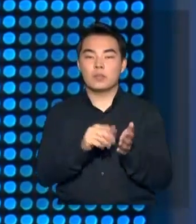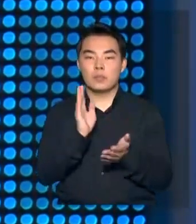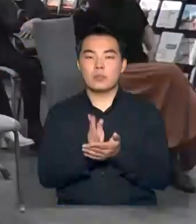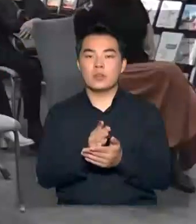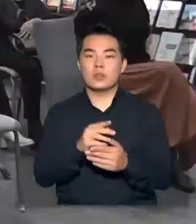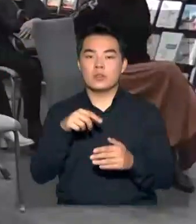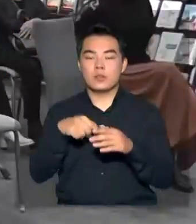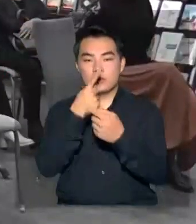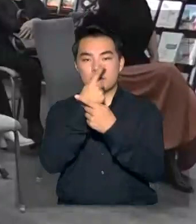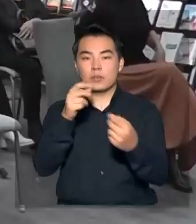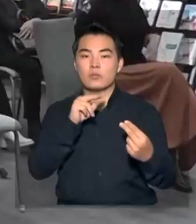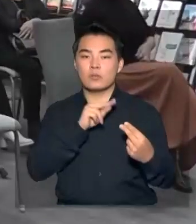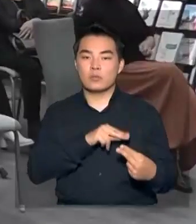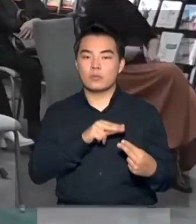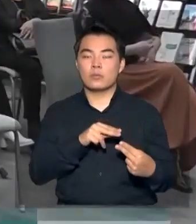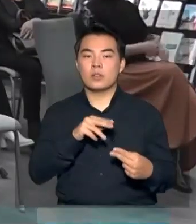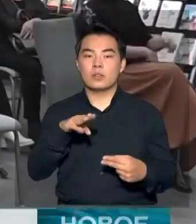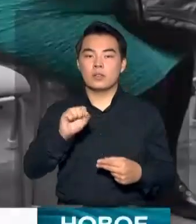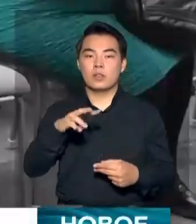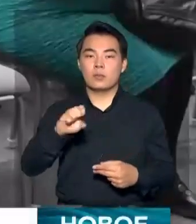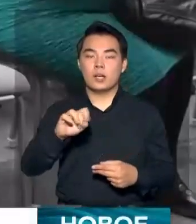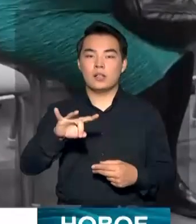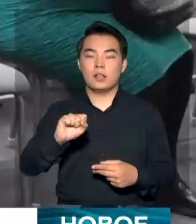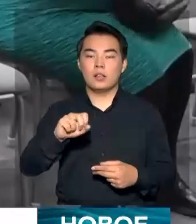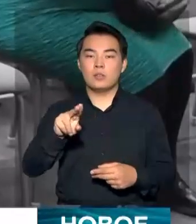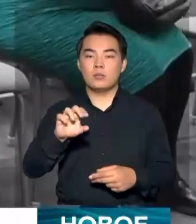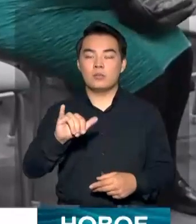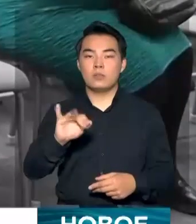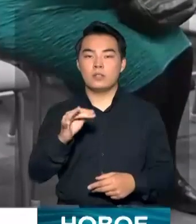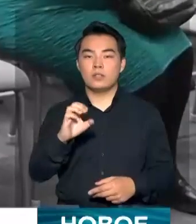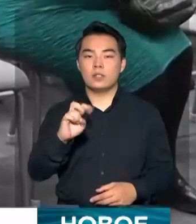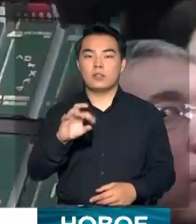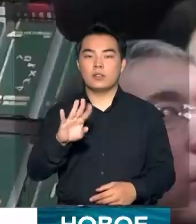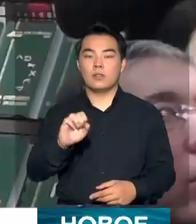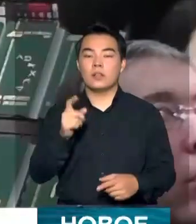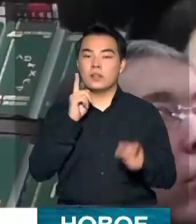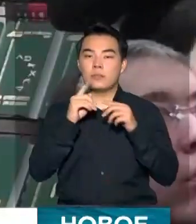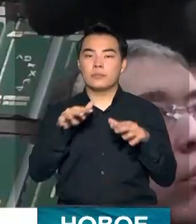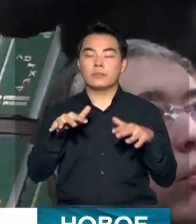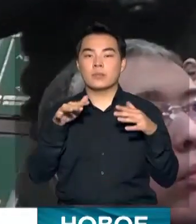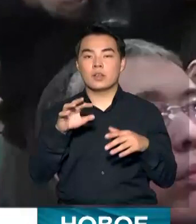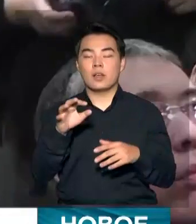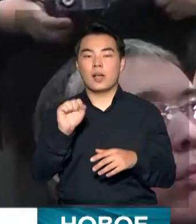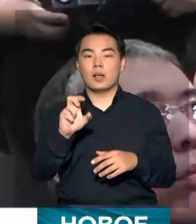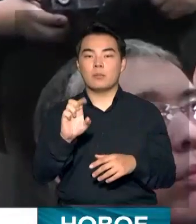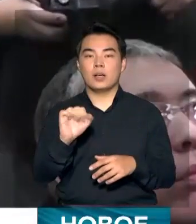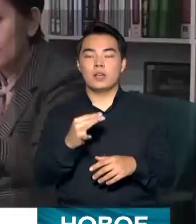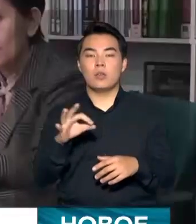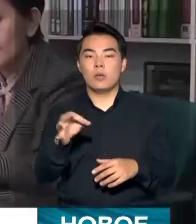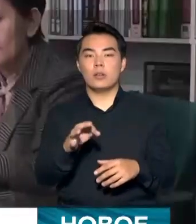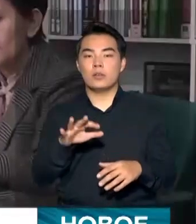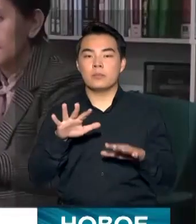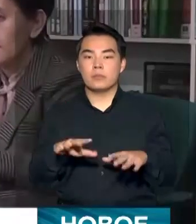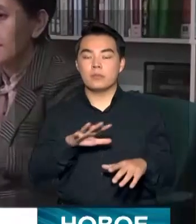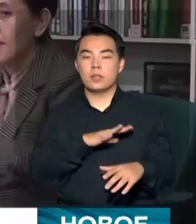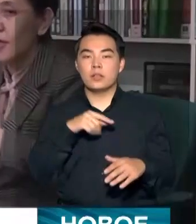и социальной защиты населения Тамара Дусенова на встрече с общественностью Абайской области. По ее словам, вопрос пока